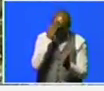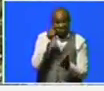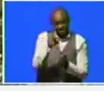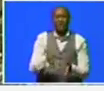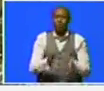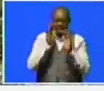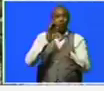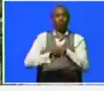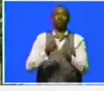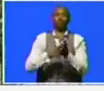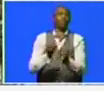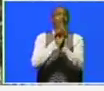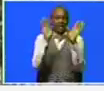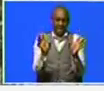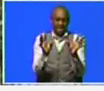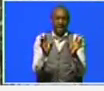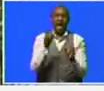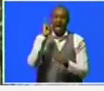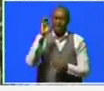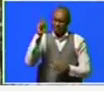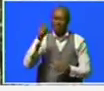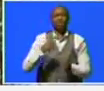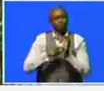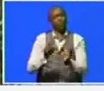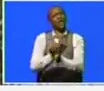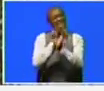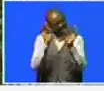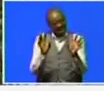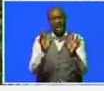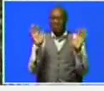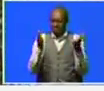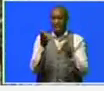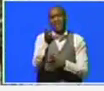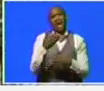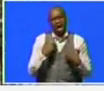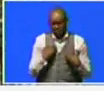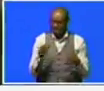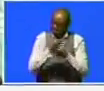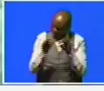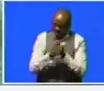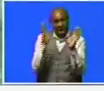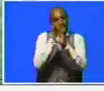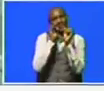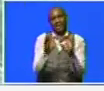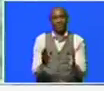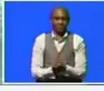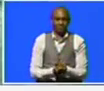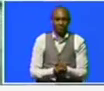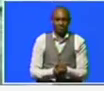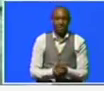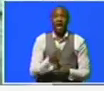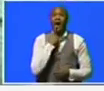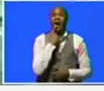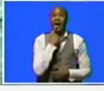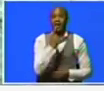njia moja ya uwazi. IEBC inadhibitisha kwamba ina uwazi kwa kile ambacho wanakifanya. We have roughly